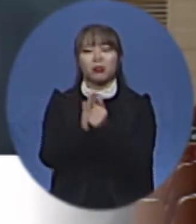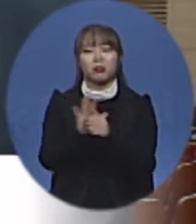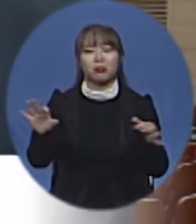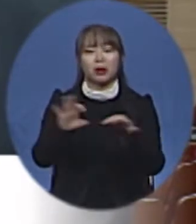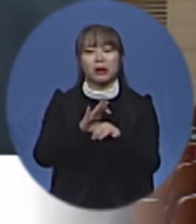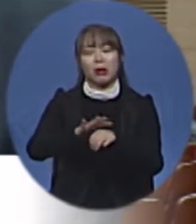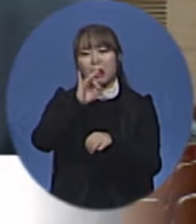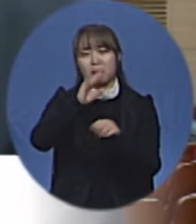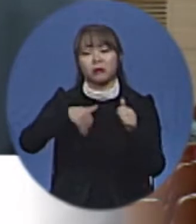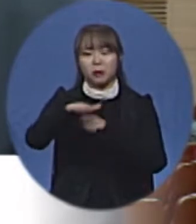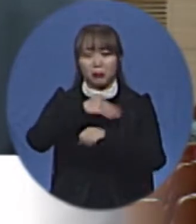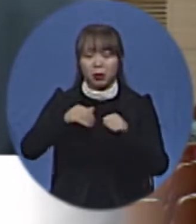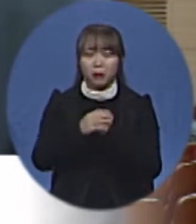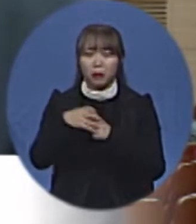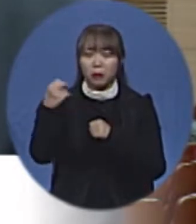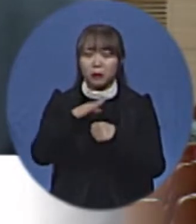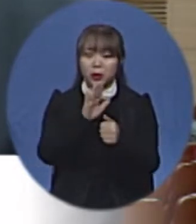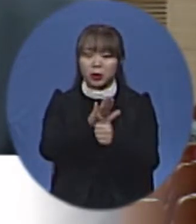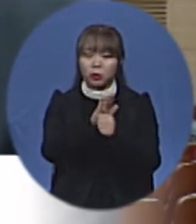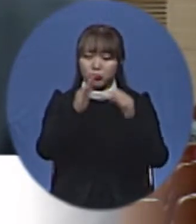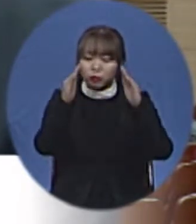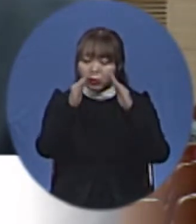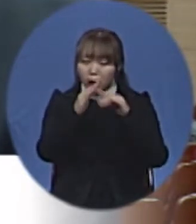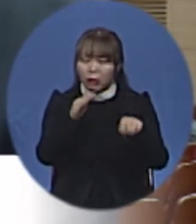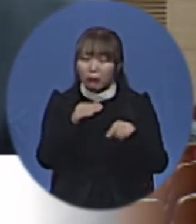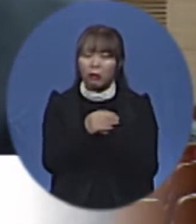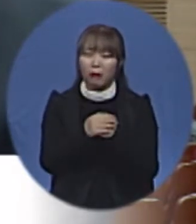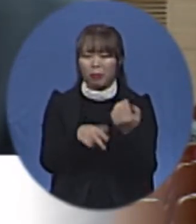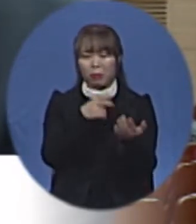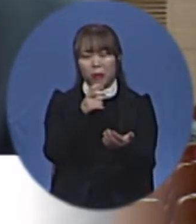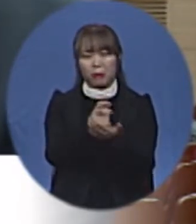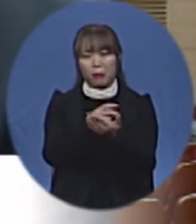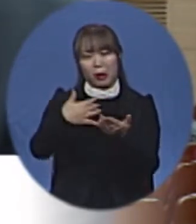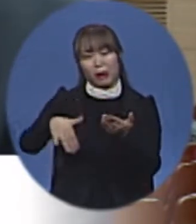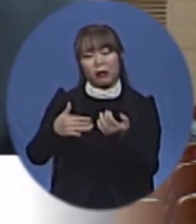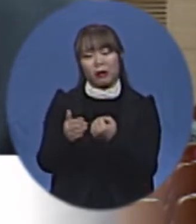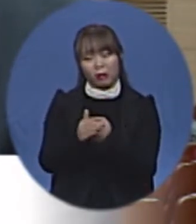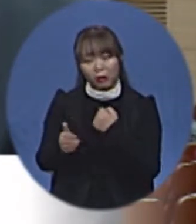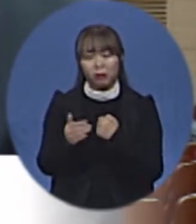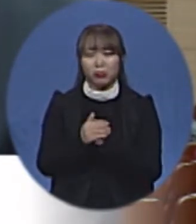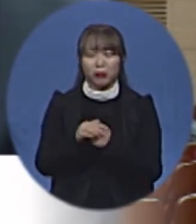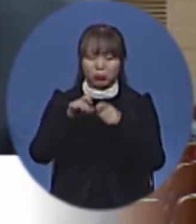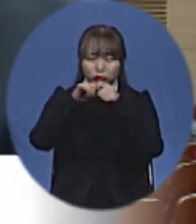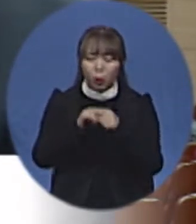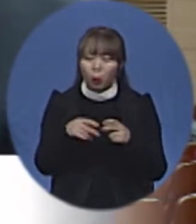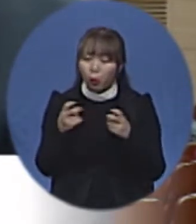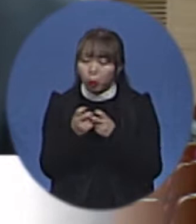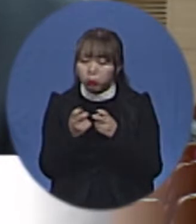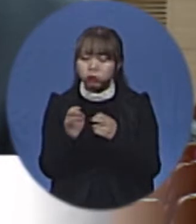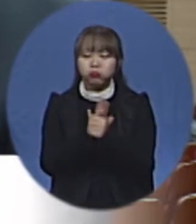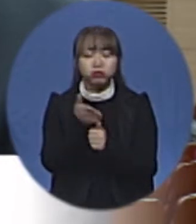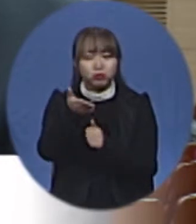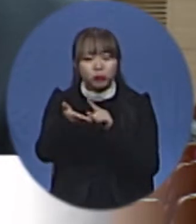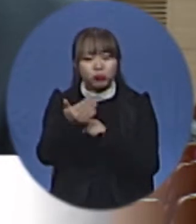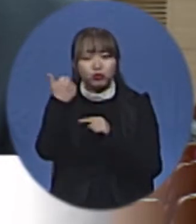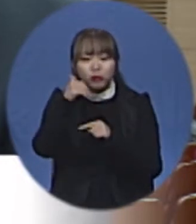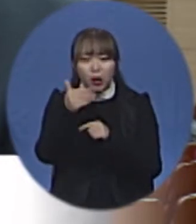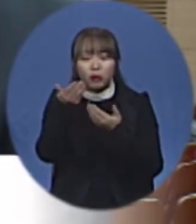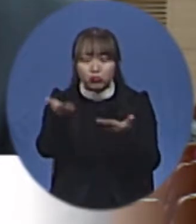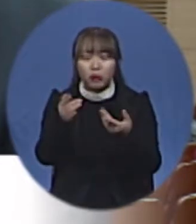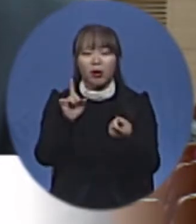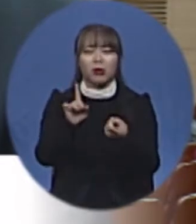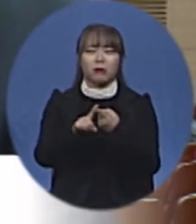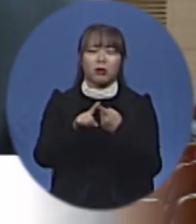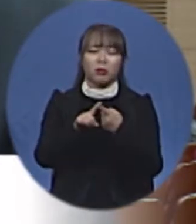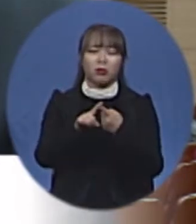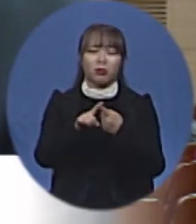그런 상황입니다. 그리고 또 지원주택이 사실 법률화되어 있지 않기 때문에 이걸 구체적으로 어떻게 제공을 하고 누구에게 제공하고 하는